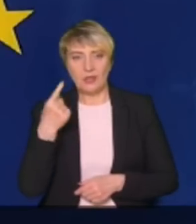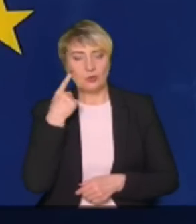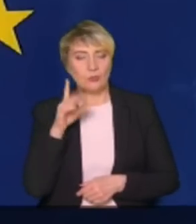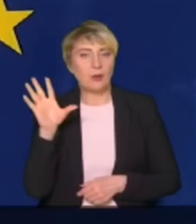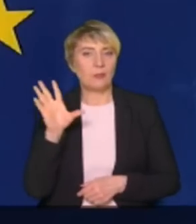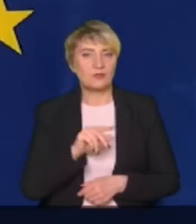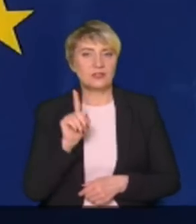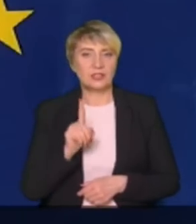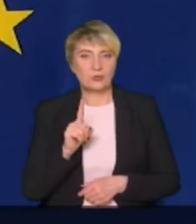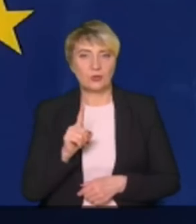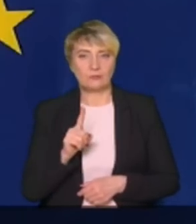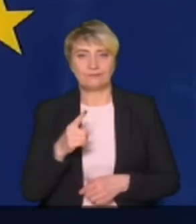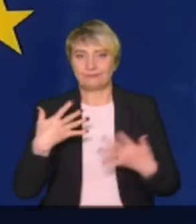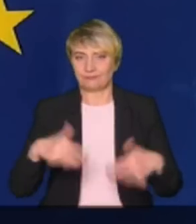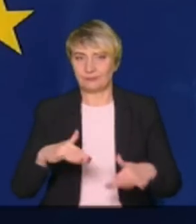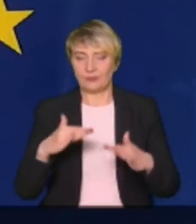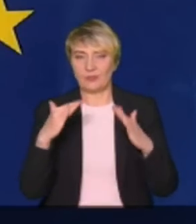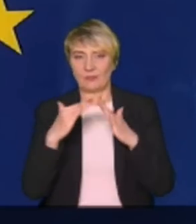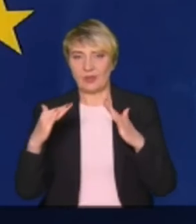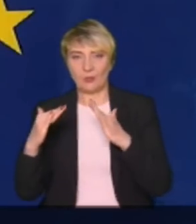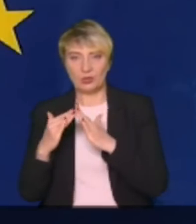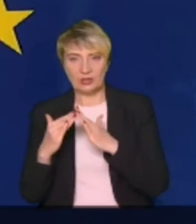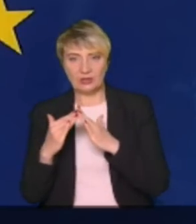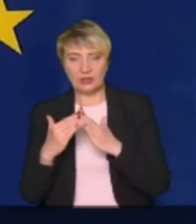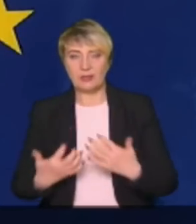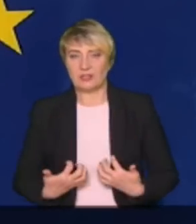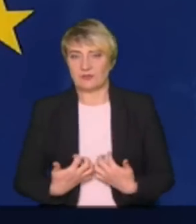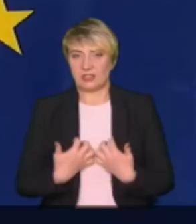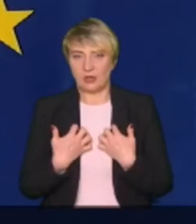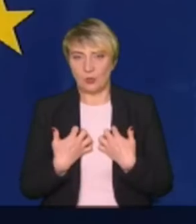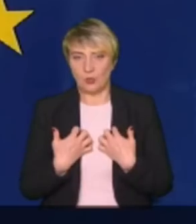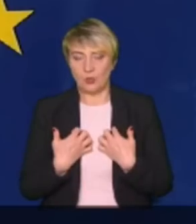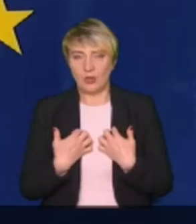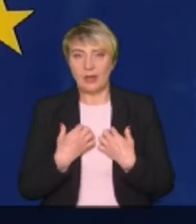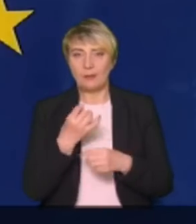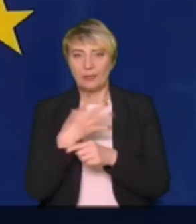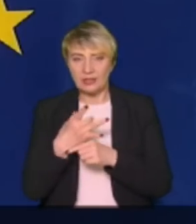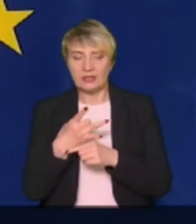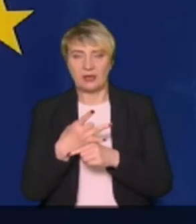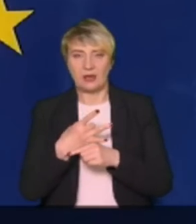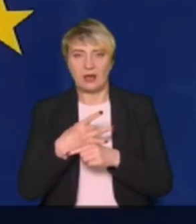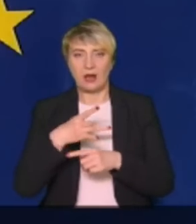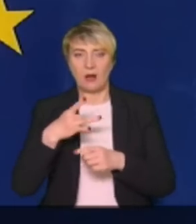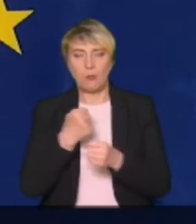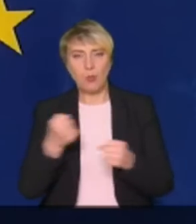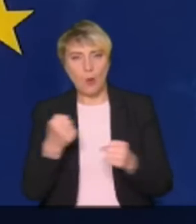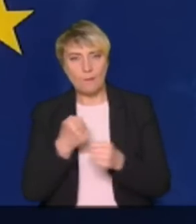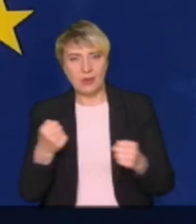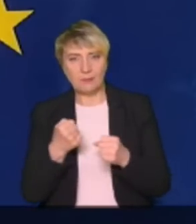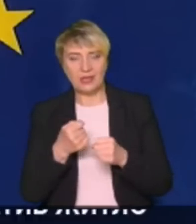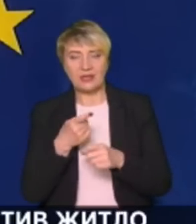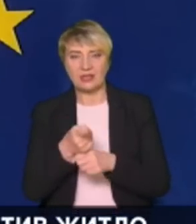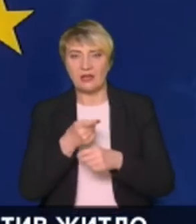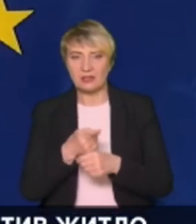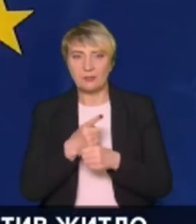хто втратив свої будинки, хто живе у страху перед російськими бомбами і танками. І ми пам'ятаємо всіх, хто героїчно бореться за